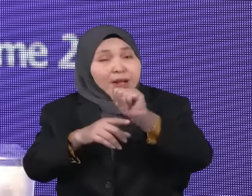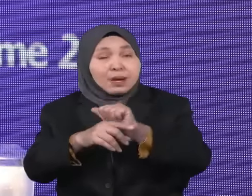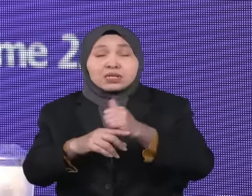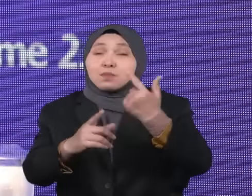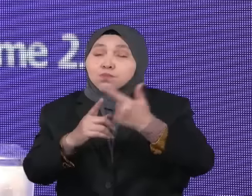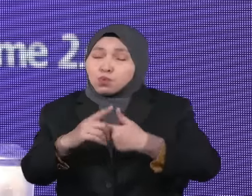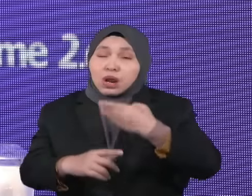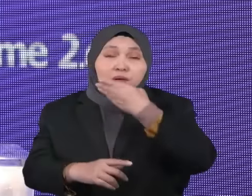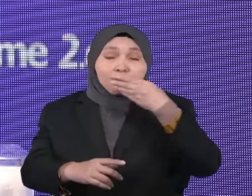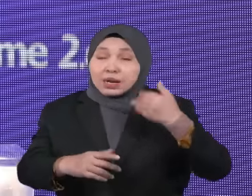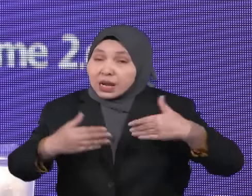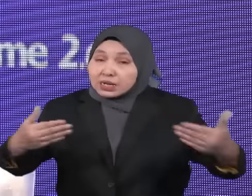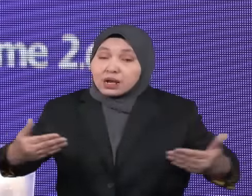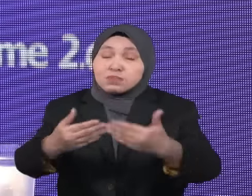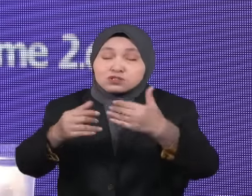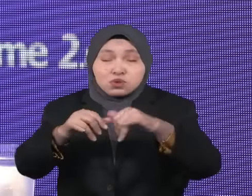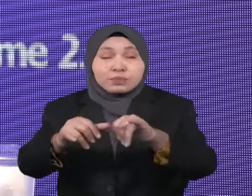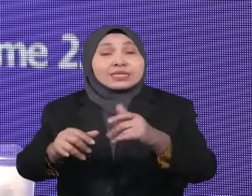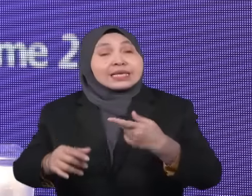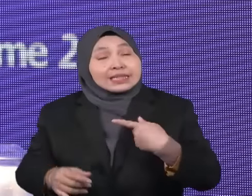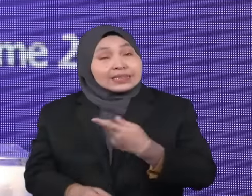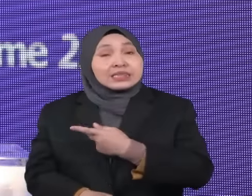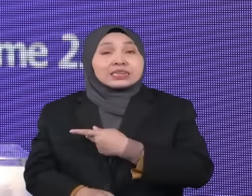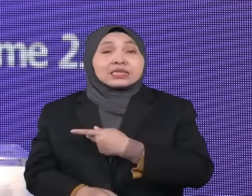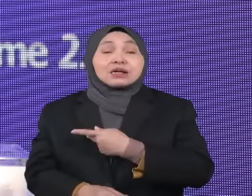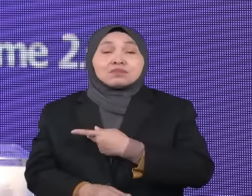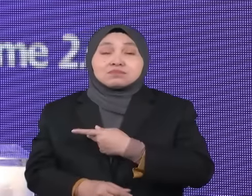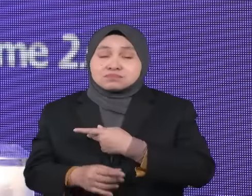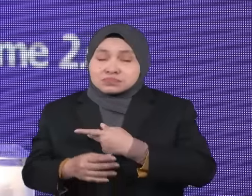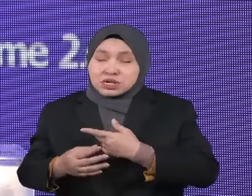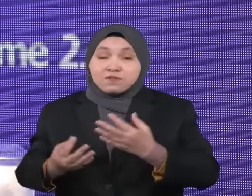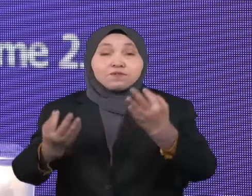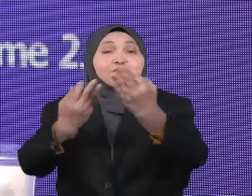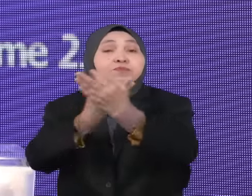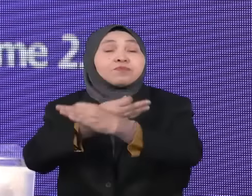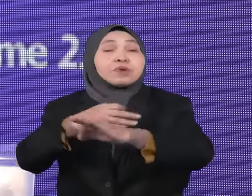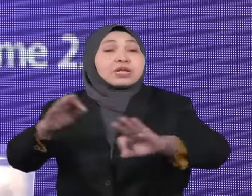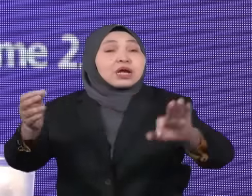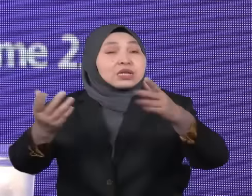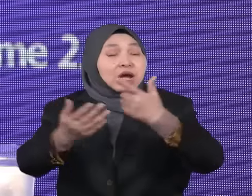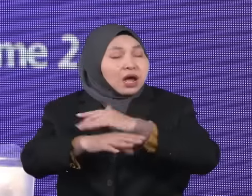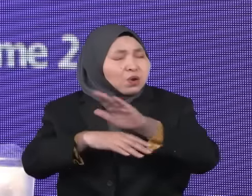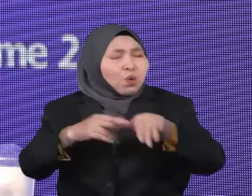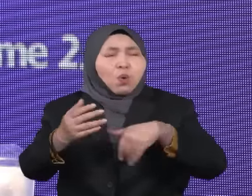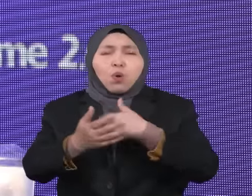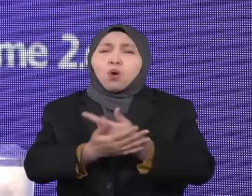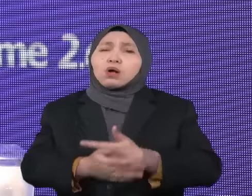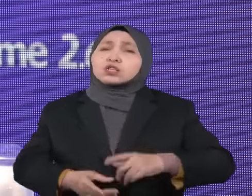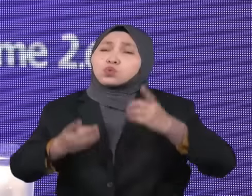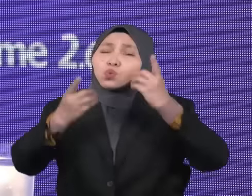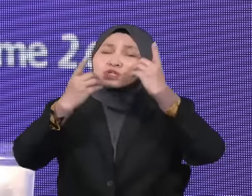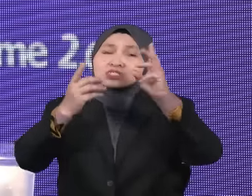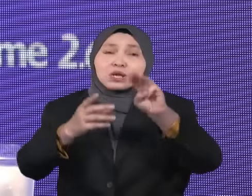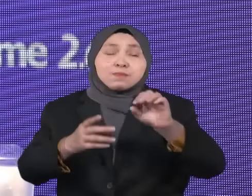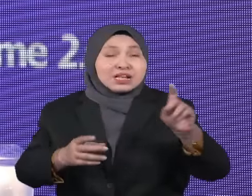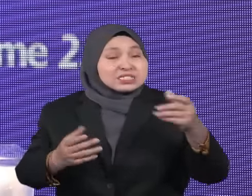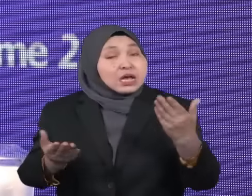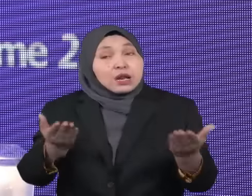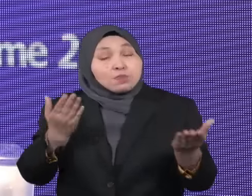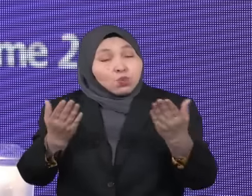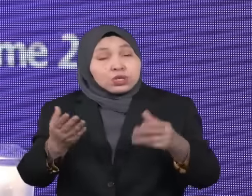bulan seterusnya ini, kita dirungkaikan, yeah, daripada segala dosa maksiat yang mungkin